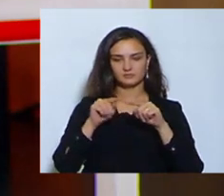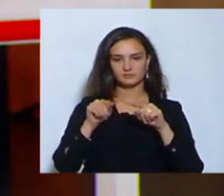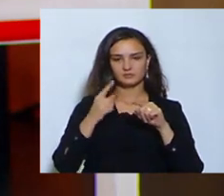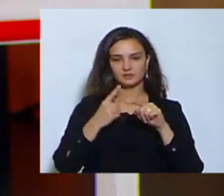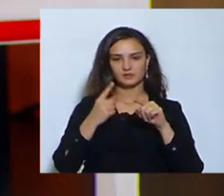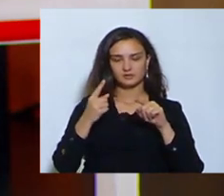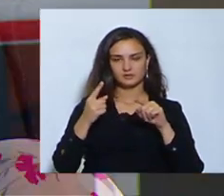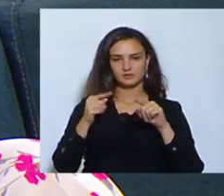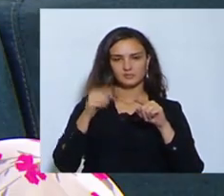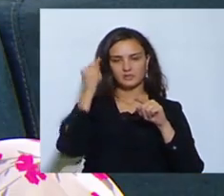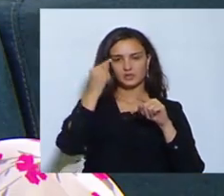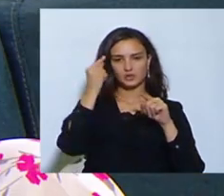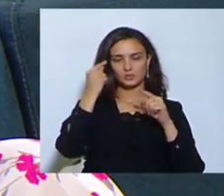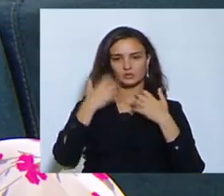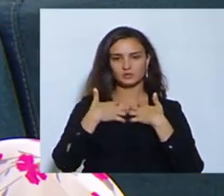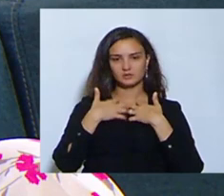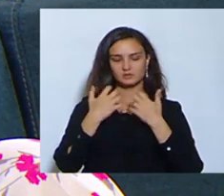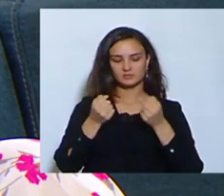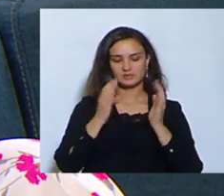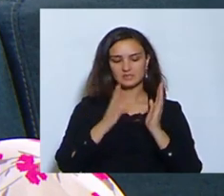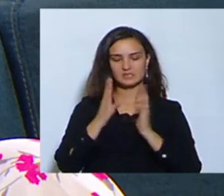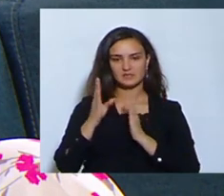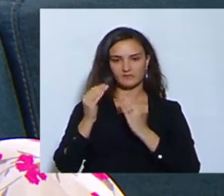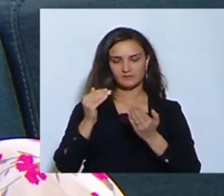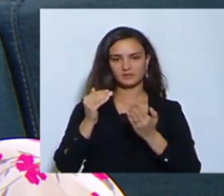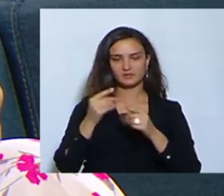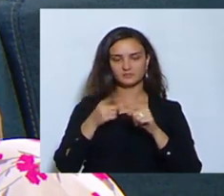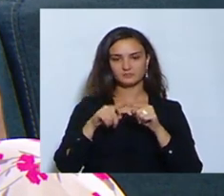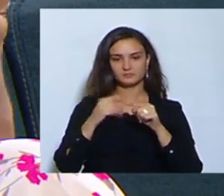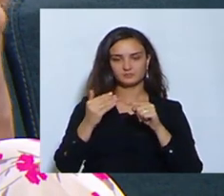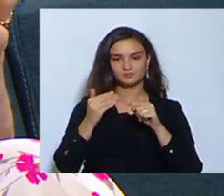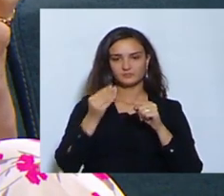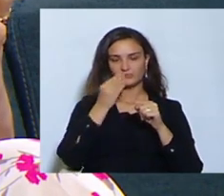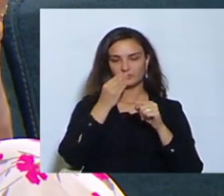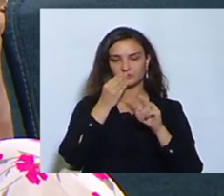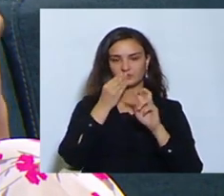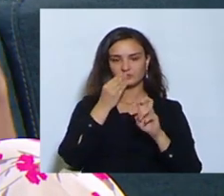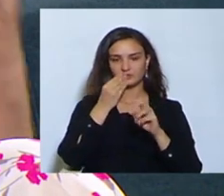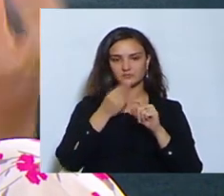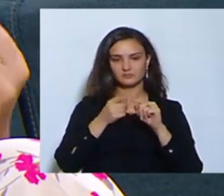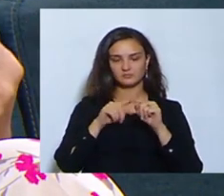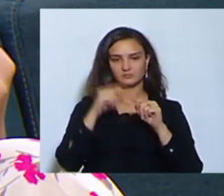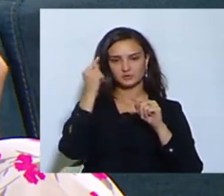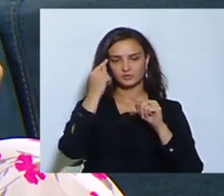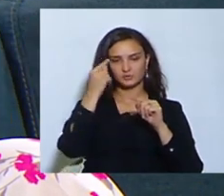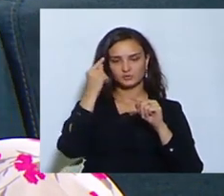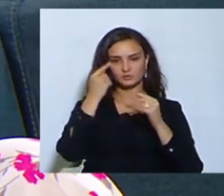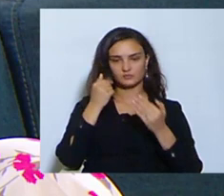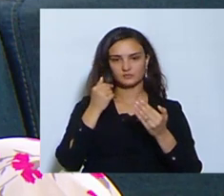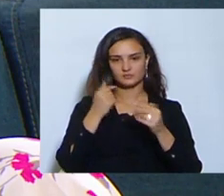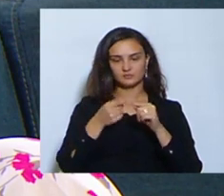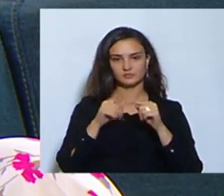კერცაც დააგონებს ხოლმე. ფსიქიკური, აი ამ ქცევითი აშლილობებისთვის, ანუ კვებითი აშლილობებისთვის, როგორც ფსიქიკური